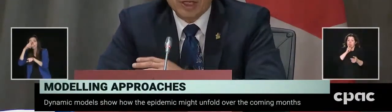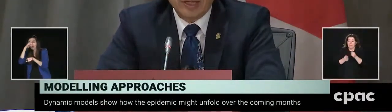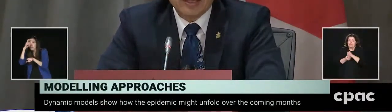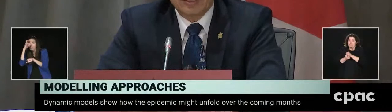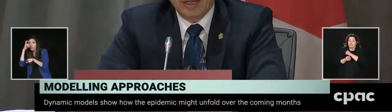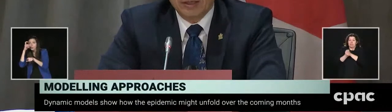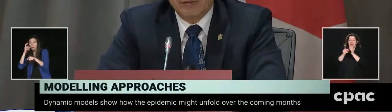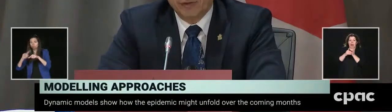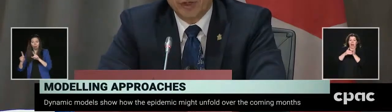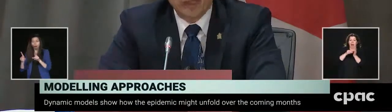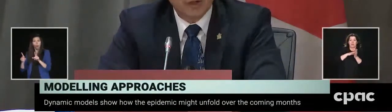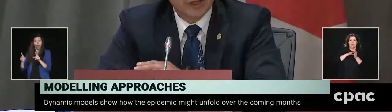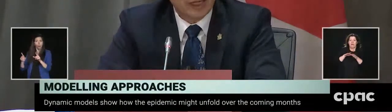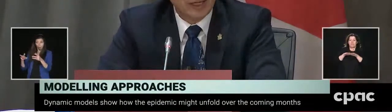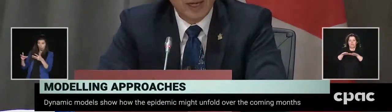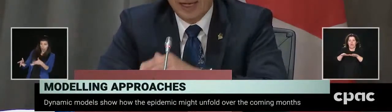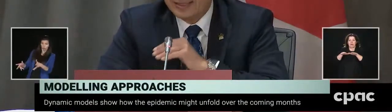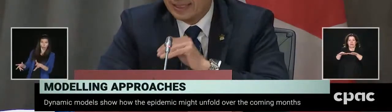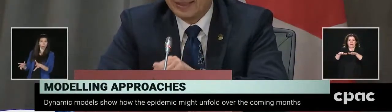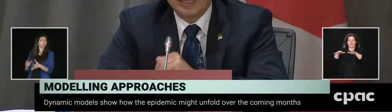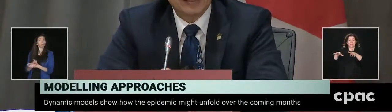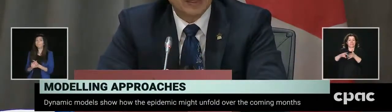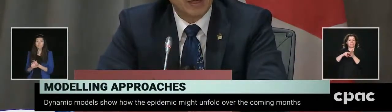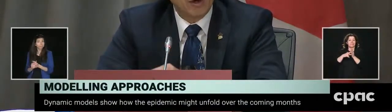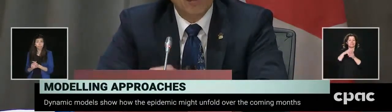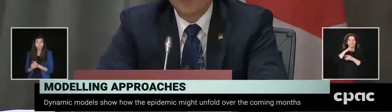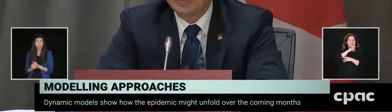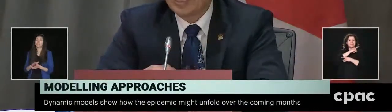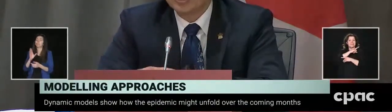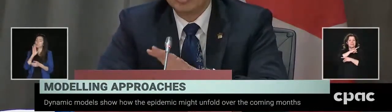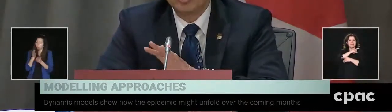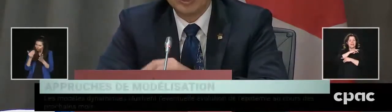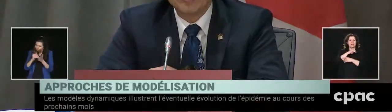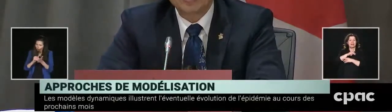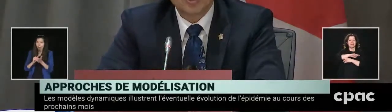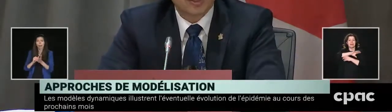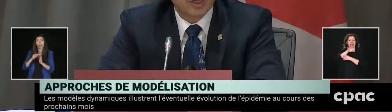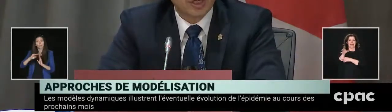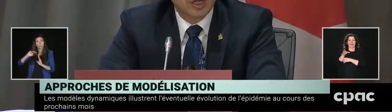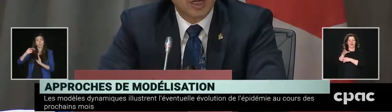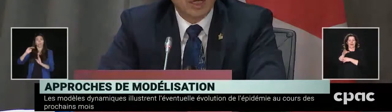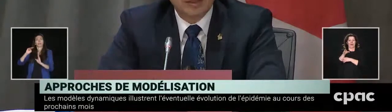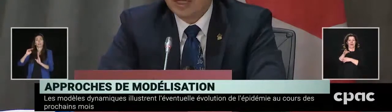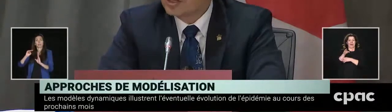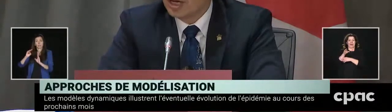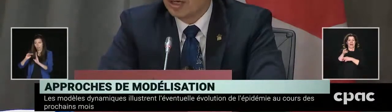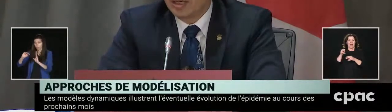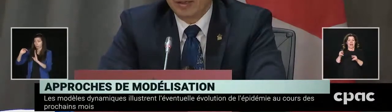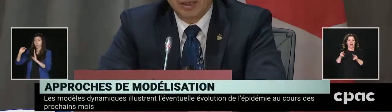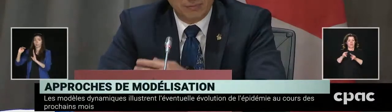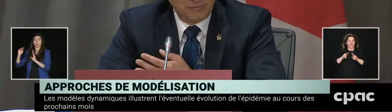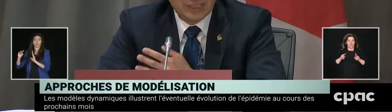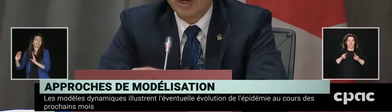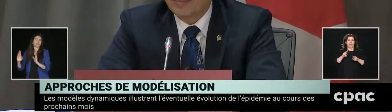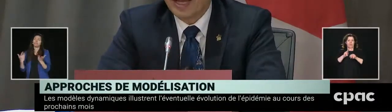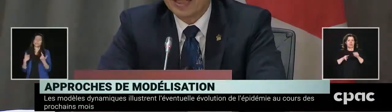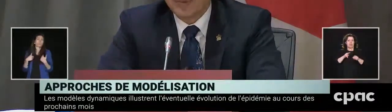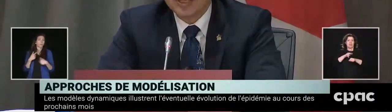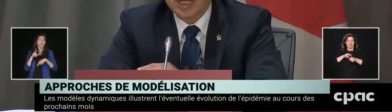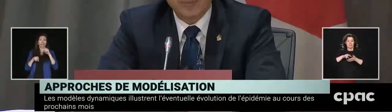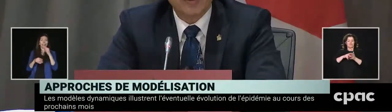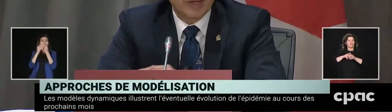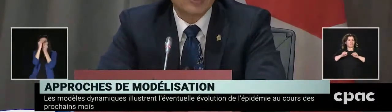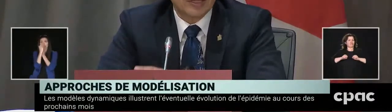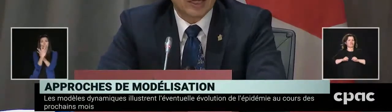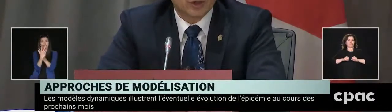maintenant, même à l'échelle nationale, de vous donner, OK, à cette date, on peut lâcher toutes les mesures déjà mises en